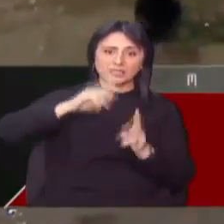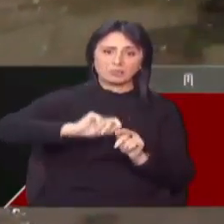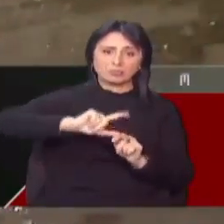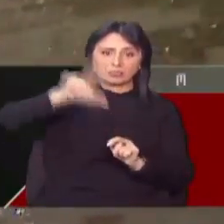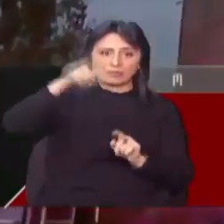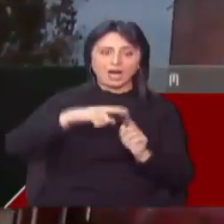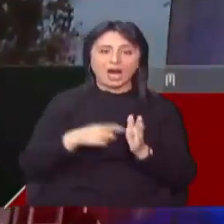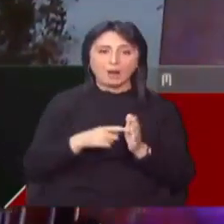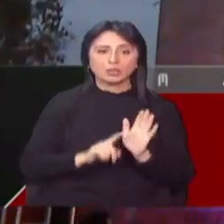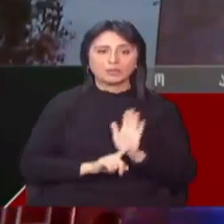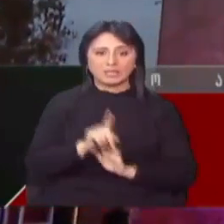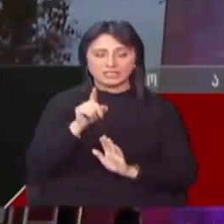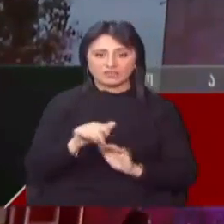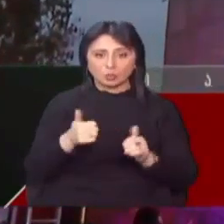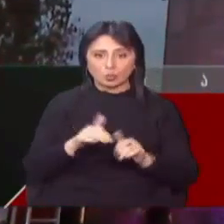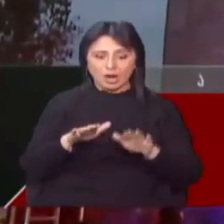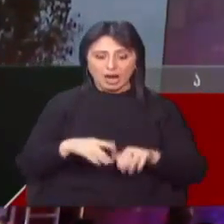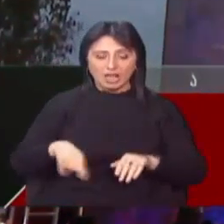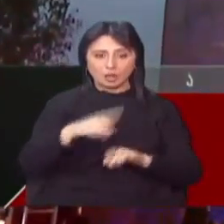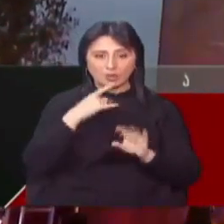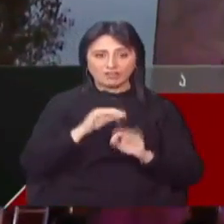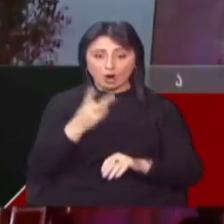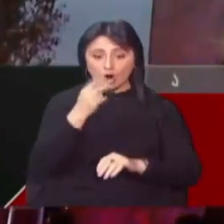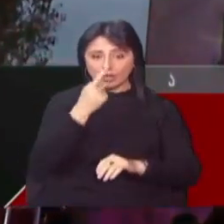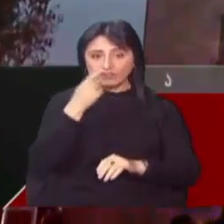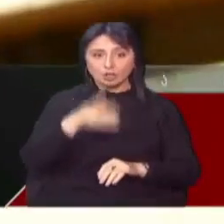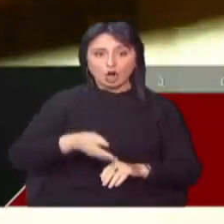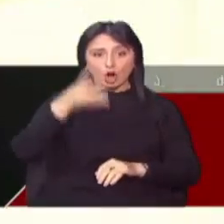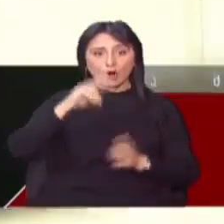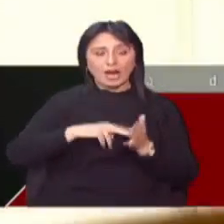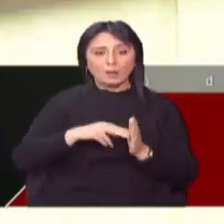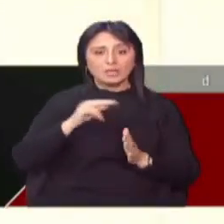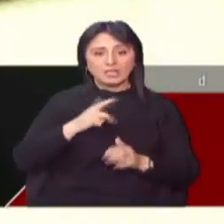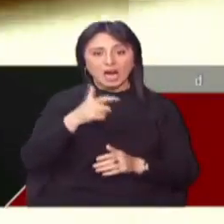Მომხდარზე გამოძიება დაწყებულია, როგორც ადგილობრივები ყოფენ ორი დღის წინ კორპუსის გეგმიური